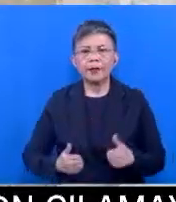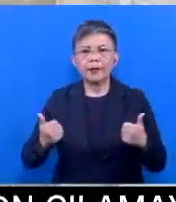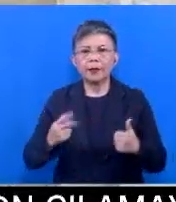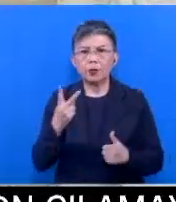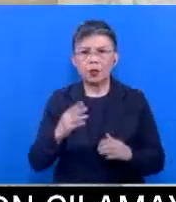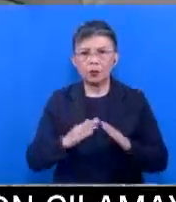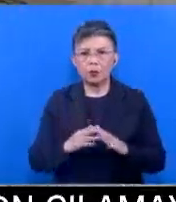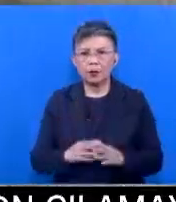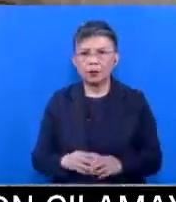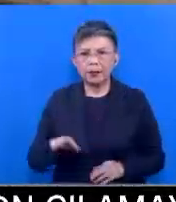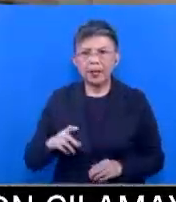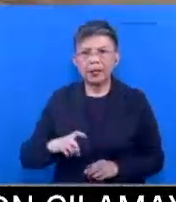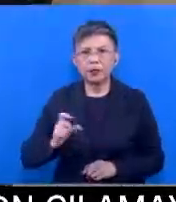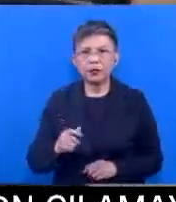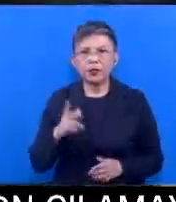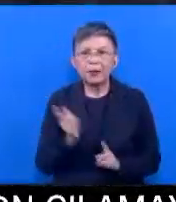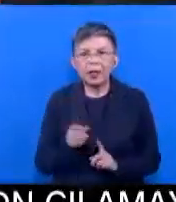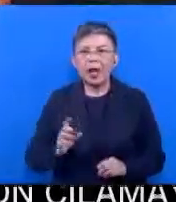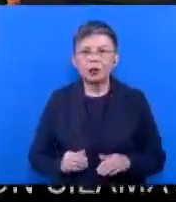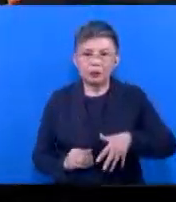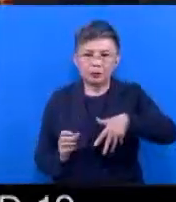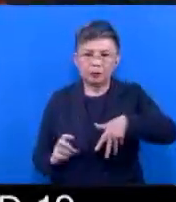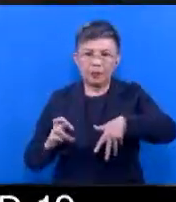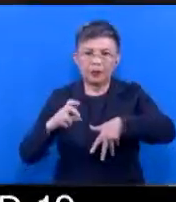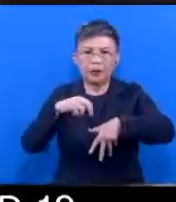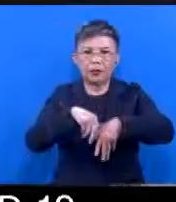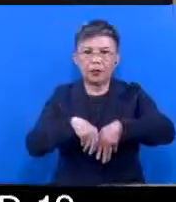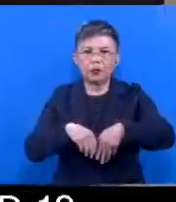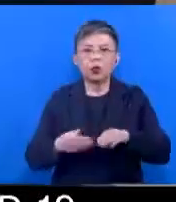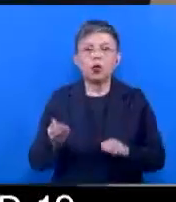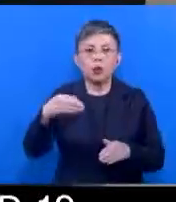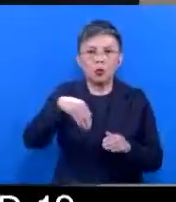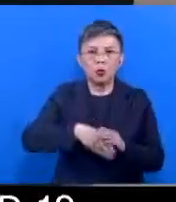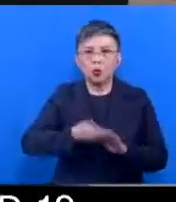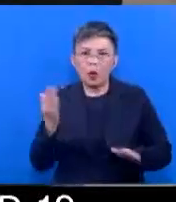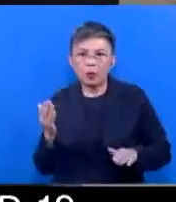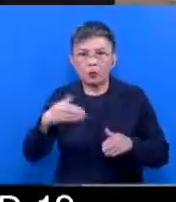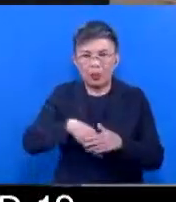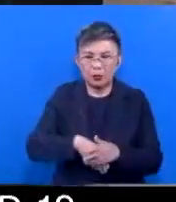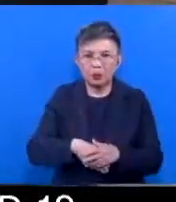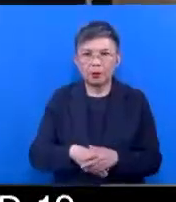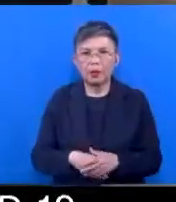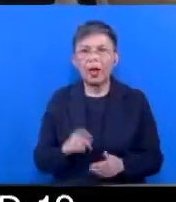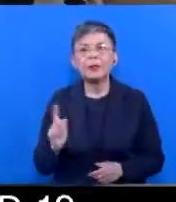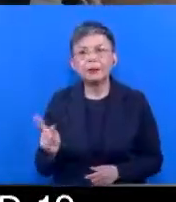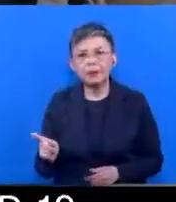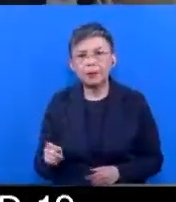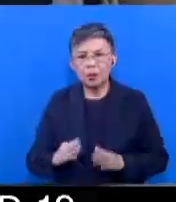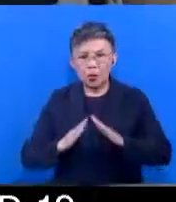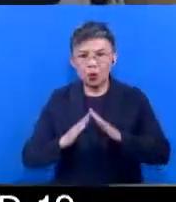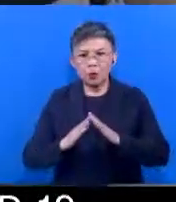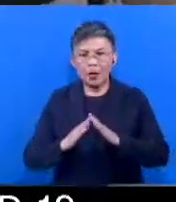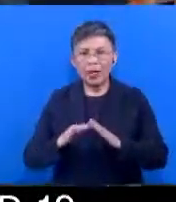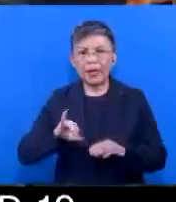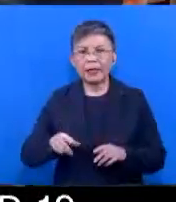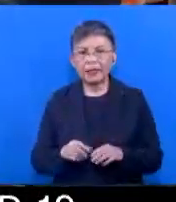Anak dan cucu Hadianti ini terpaksa harus memanjat tembok untuk dapat keluar pada Jumat sore. Pasalnya, rumah Hadianti yang